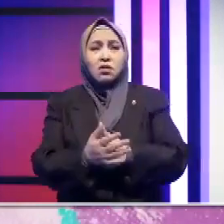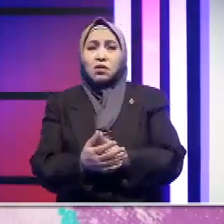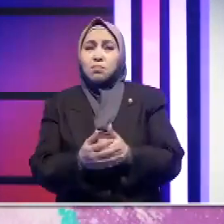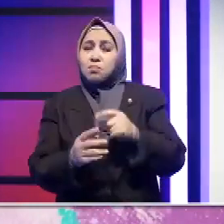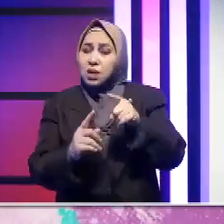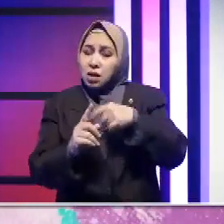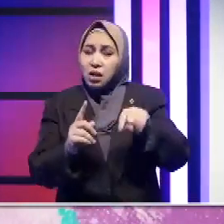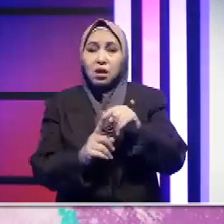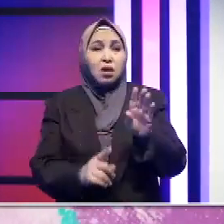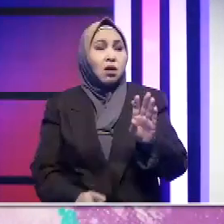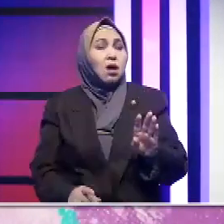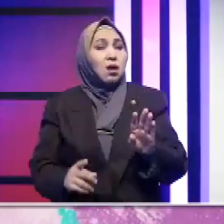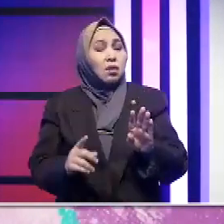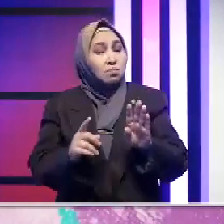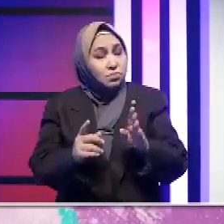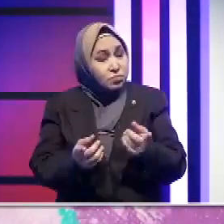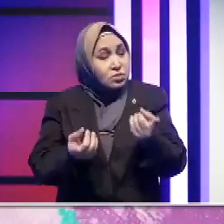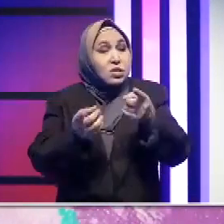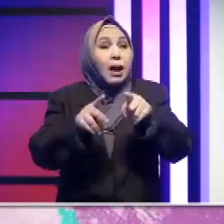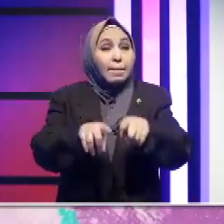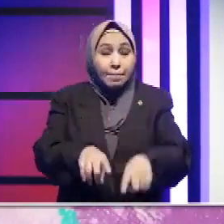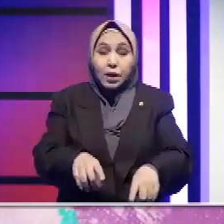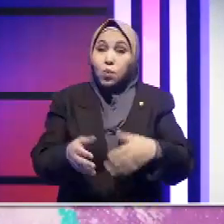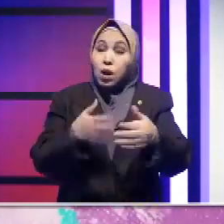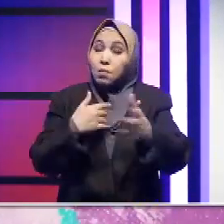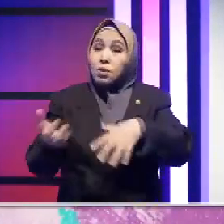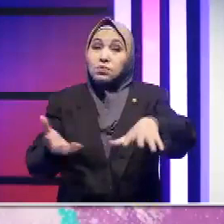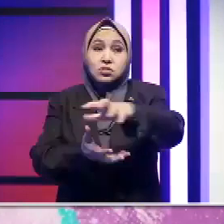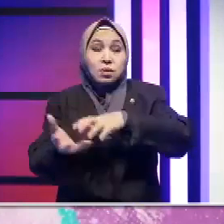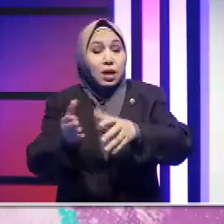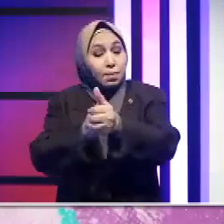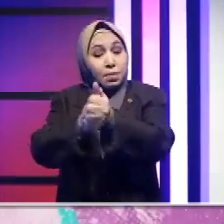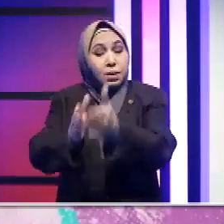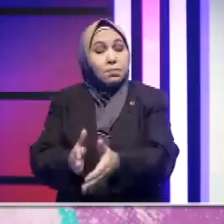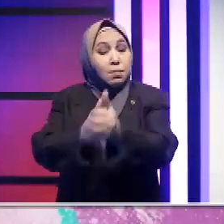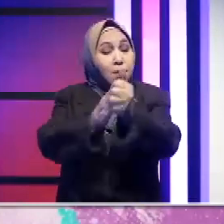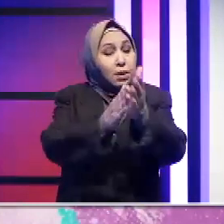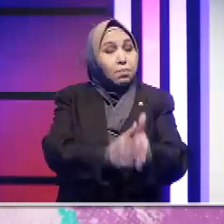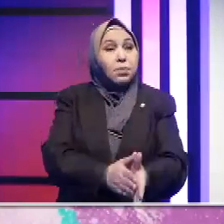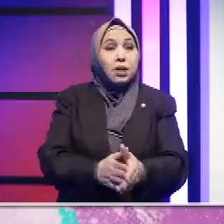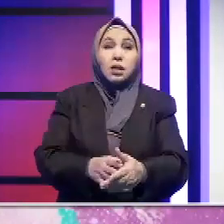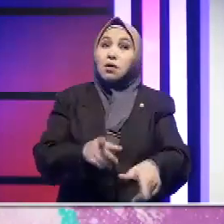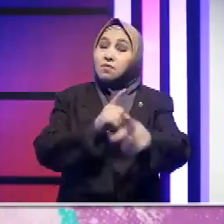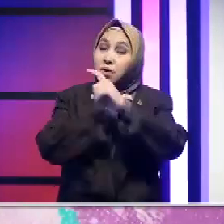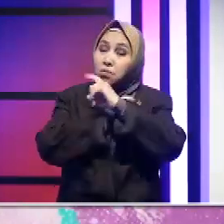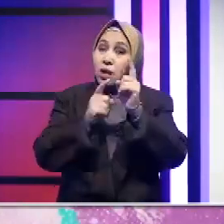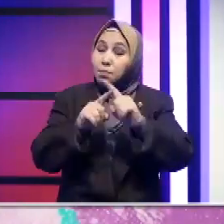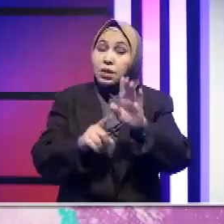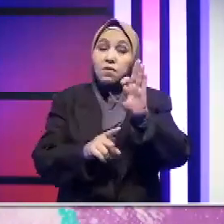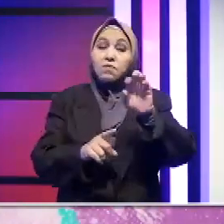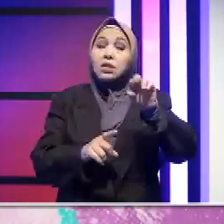bila Fitrah itu ada seperti mi'rojul mukmin itu walaupun bercampur dengan pemimpin-pemimpin Firaun tapi karena fitrahnya jaga